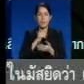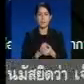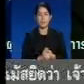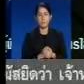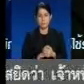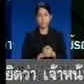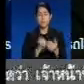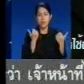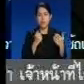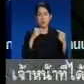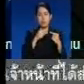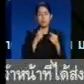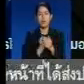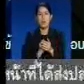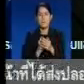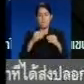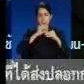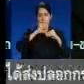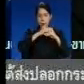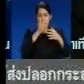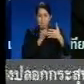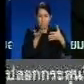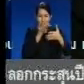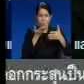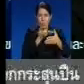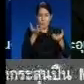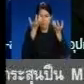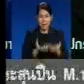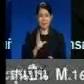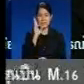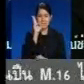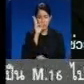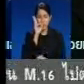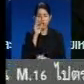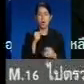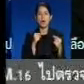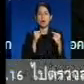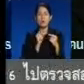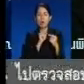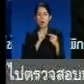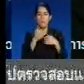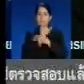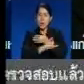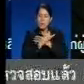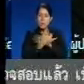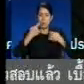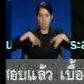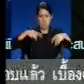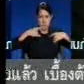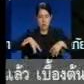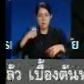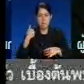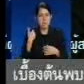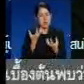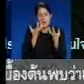บาดของไข้หวัดใหญ่สายพันธุ์ใหม่ขึ้นเป็นระดับ6ซึ่งหมายถึงโรคระบาดทั่วโลกเนื่องจากทำให้ออสเตรเลียซึ่งเป็นแหล่งระบาดหนักที่สุด